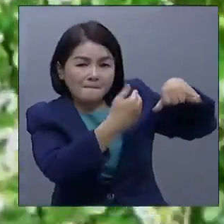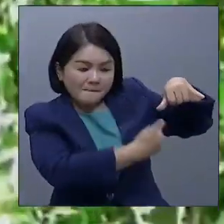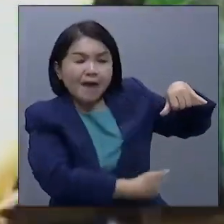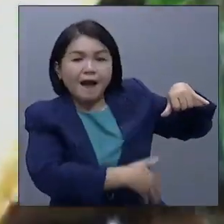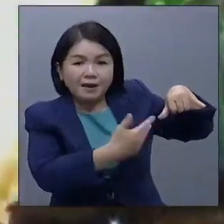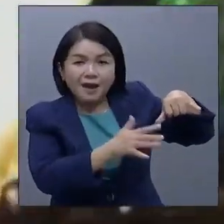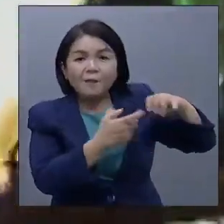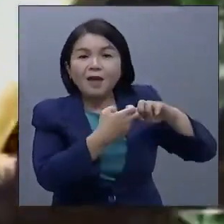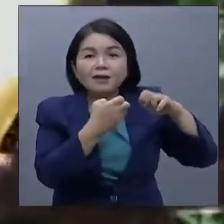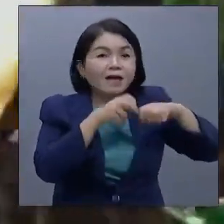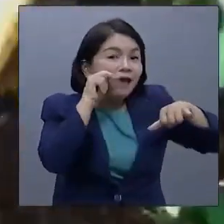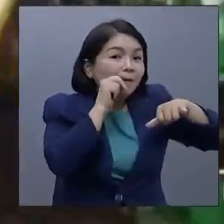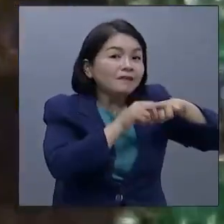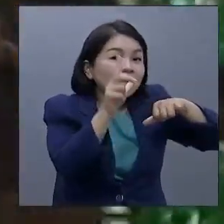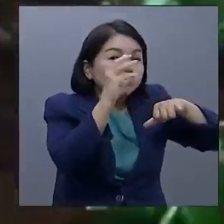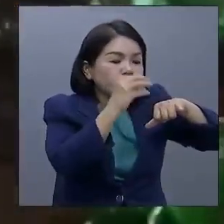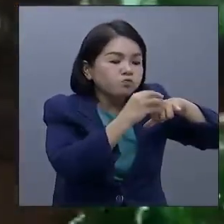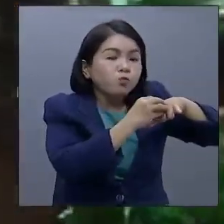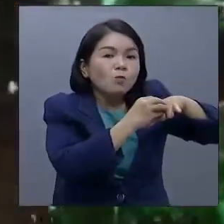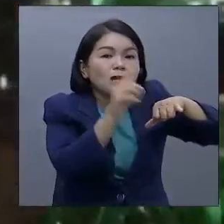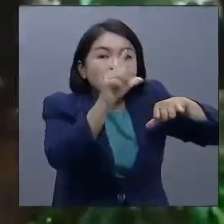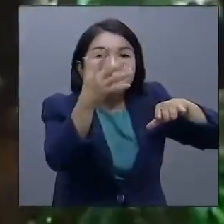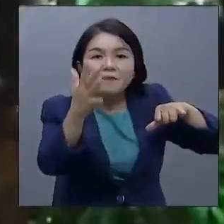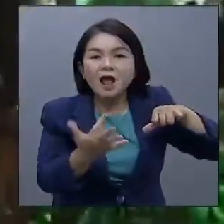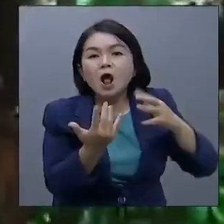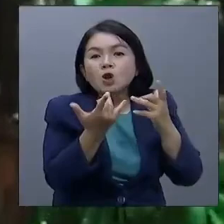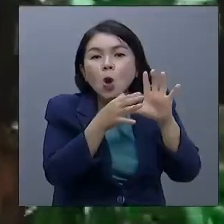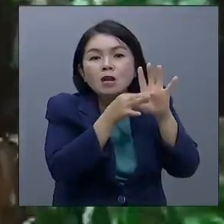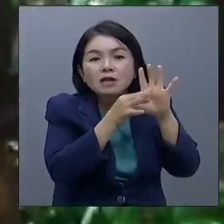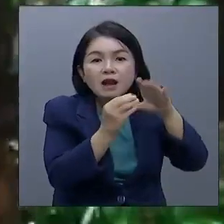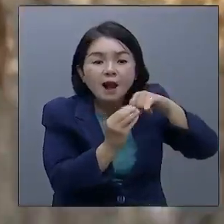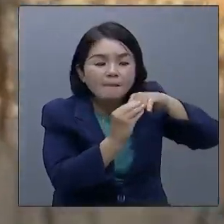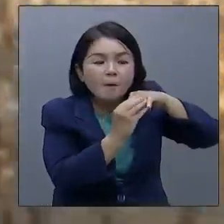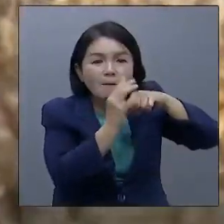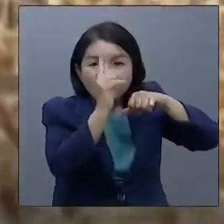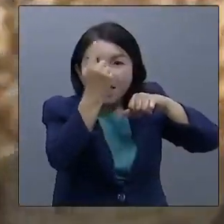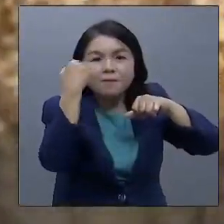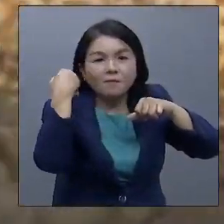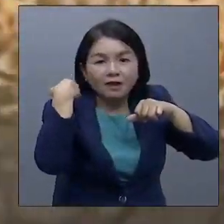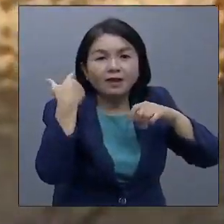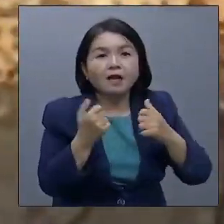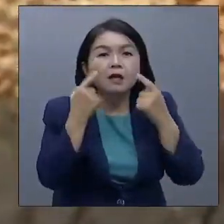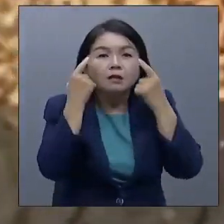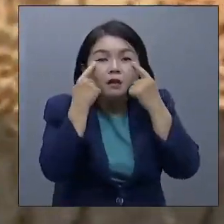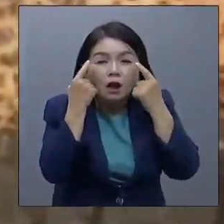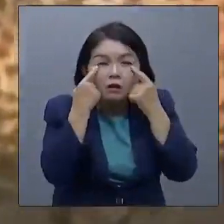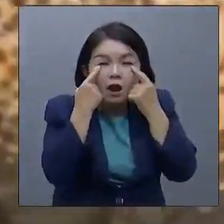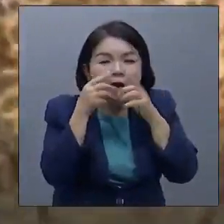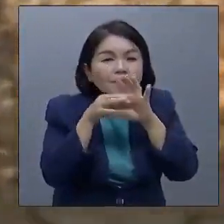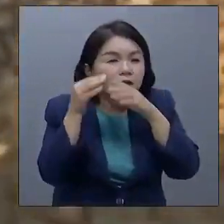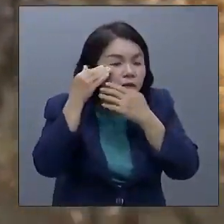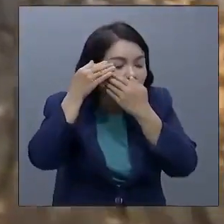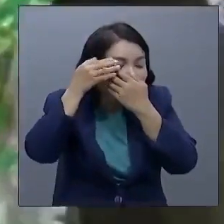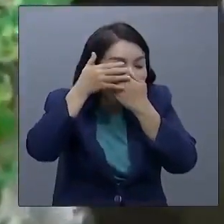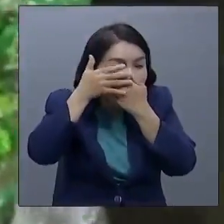อนนี้ก็ไม่มีหนองแล้วนะคะรอให้เนื้อใหม่นั้นงอกออกมาส่วนตาที่พบว่าเป็นต้อนั้นทีมสั